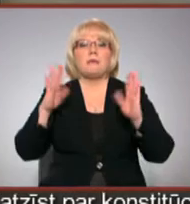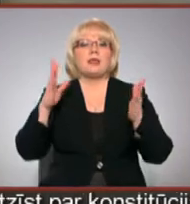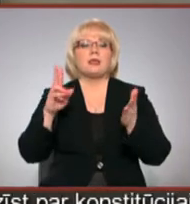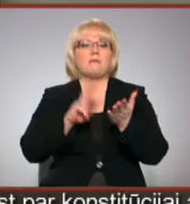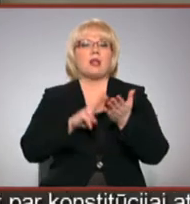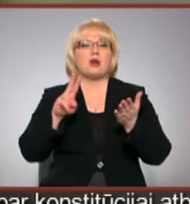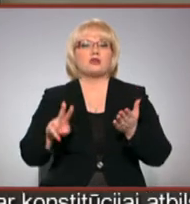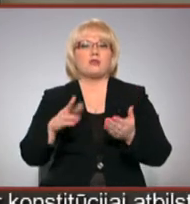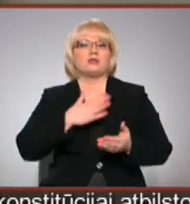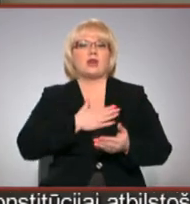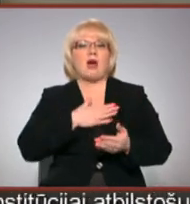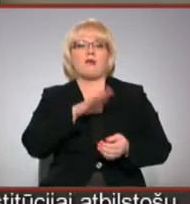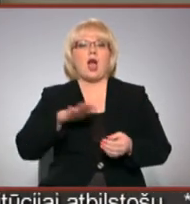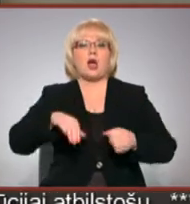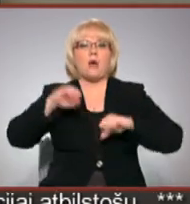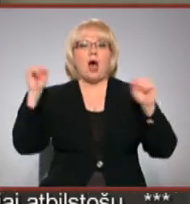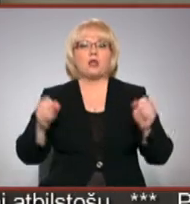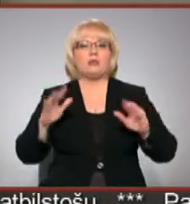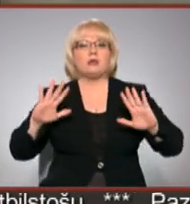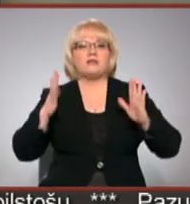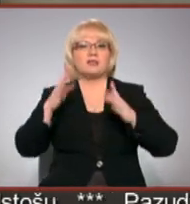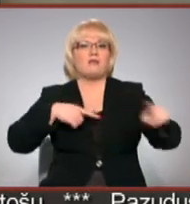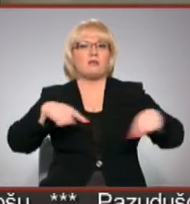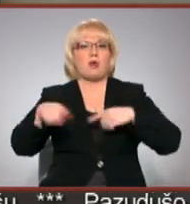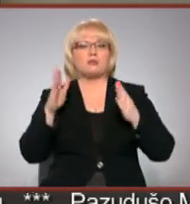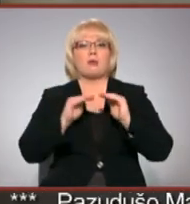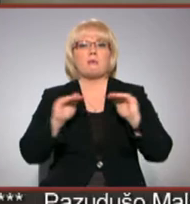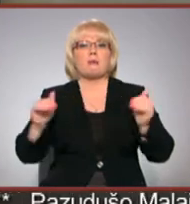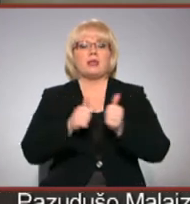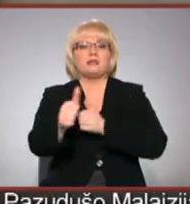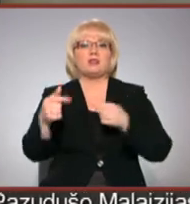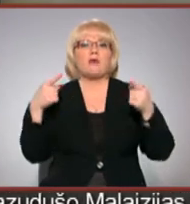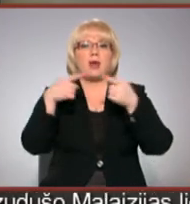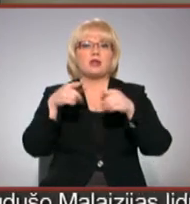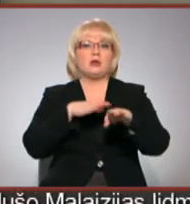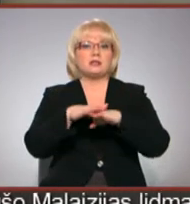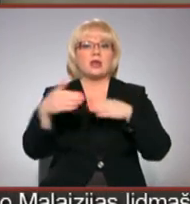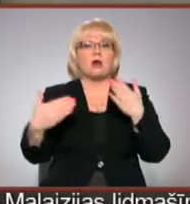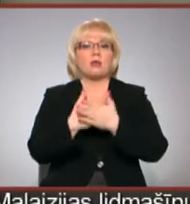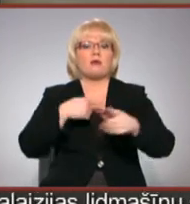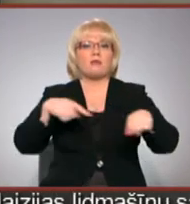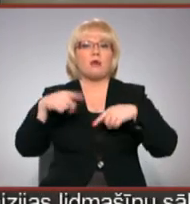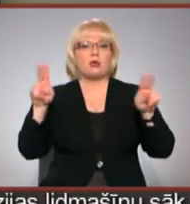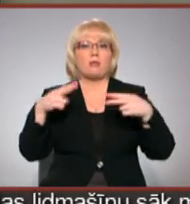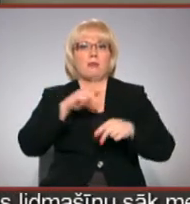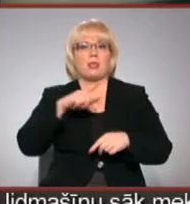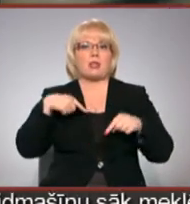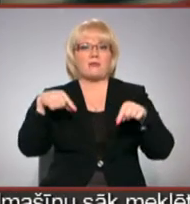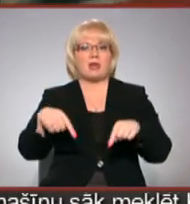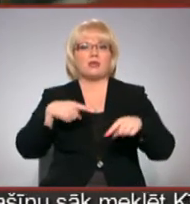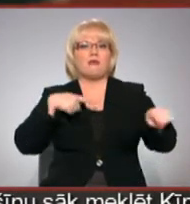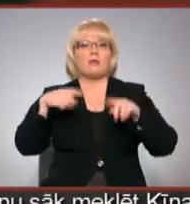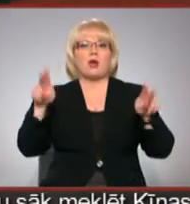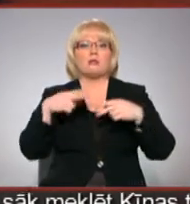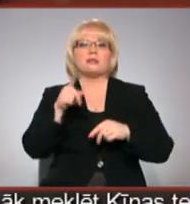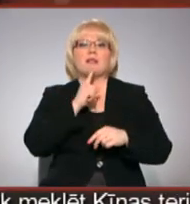bet paļaušanās vien uz savu kāju ātrumu un izvēcību futbola laukumā būs par pamatu izvirzīto mērķu īstenošanai jaunākajam futbola klubam Latvijā. Tas ir